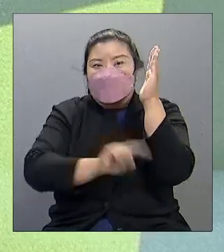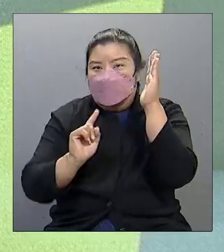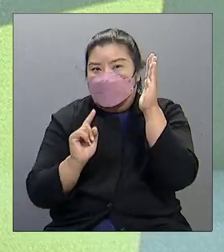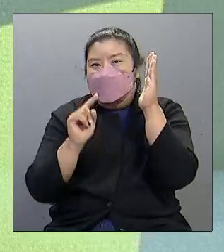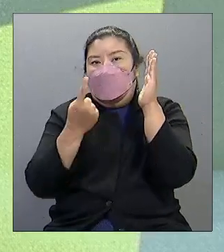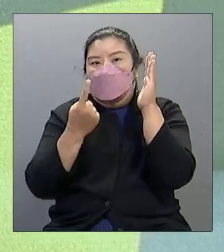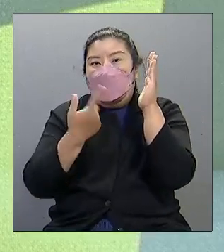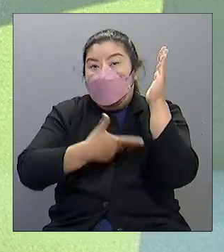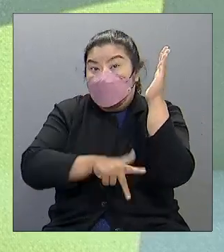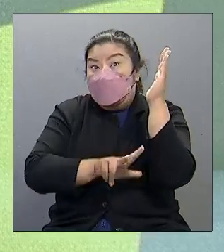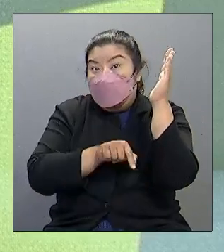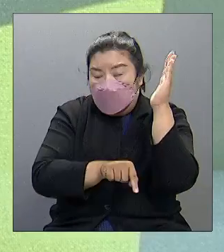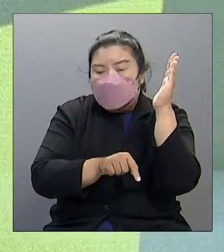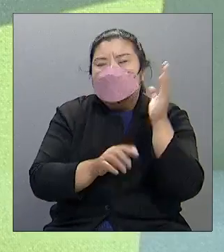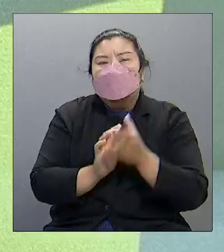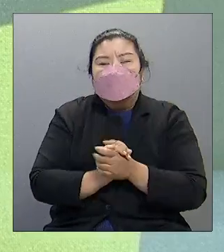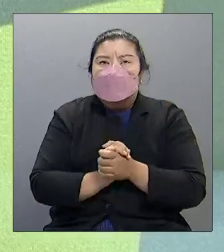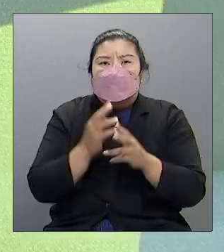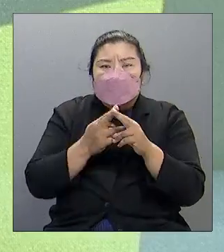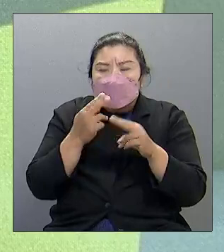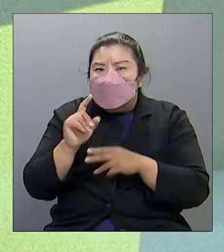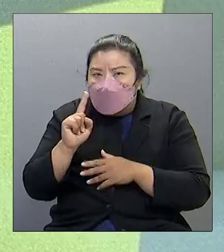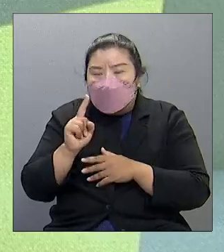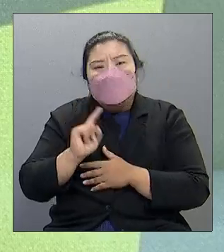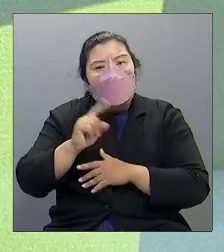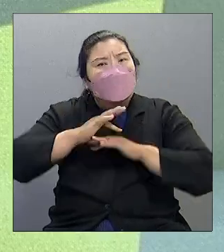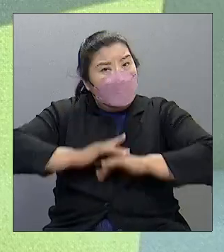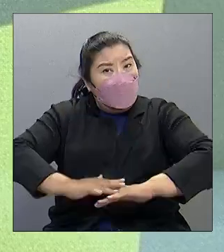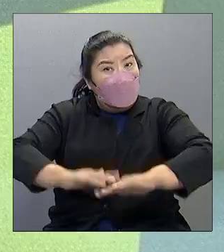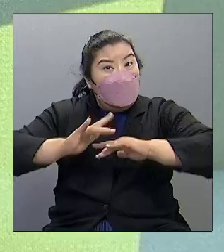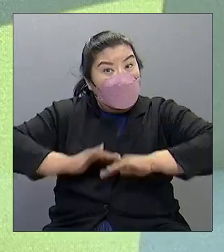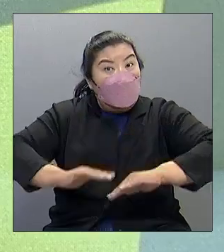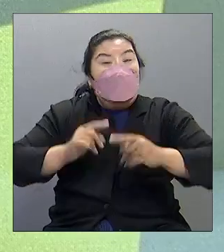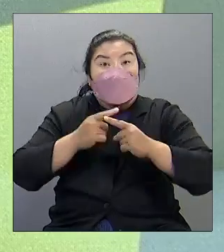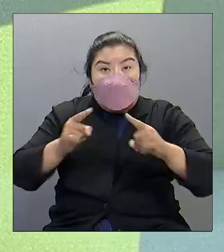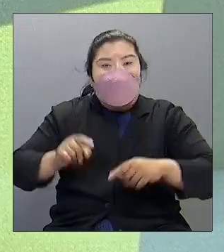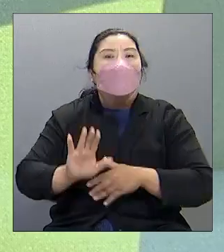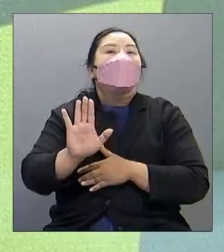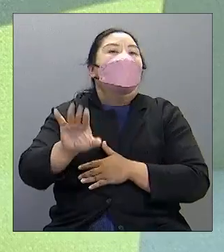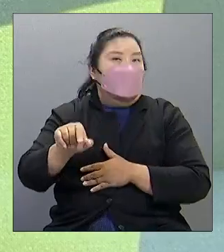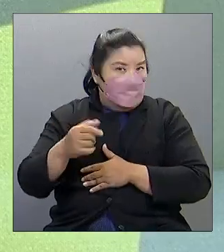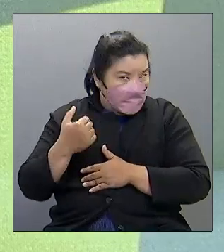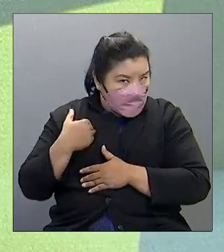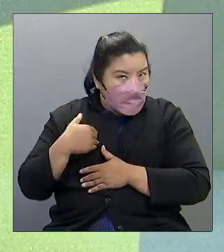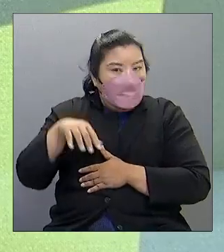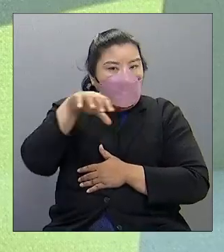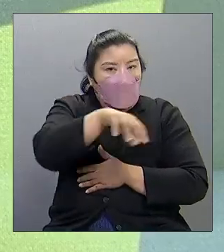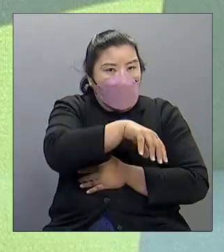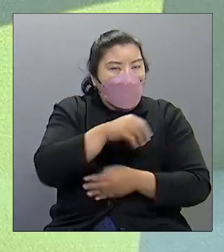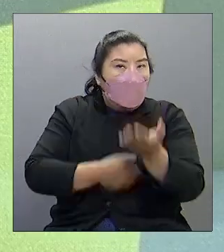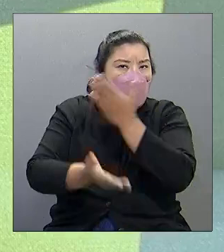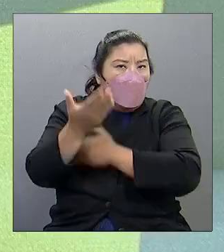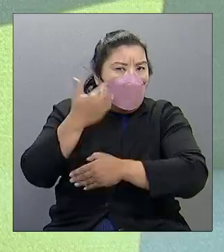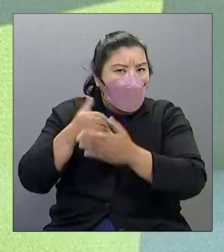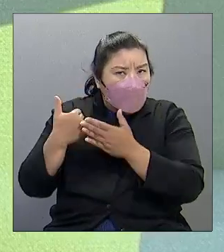หวดู้เกตหายคน ถาหนง ถง ภ เกตก็นึถึะเลวย สวยแต่ว visiting me directlyท